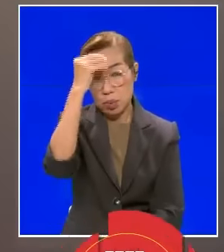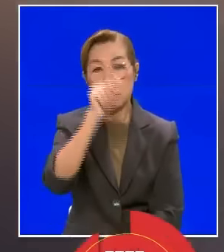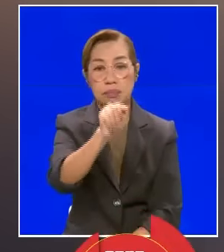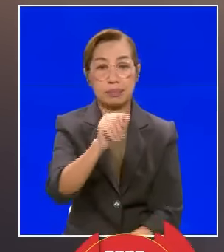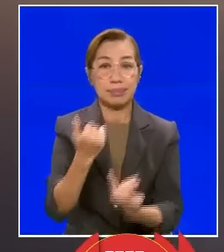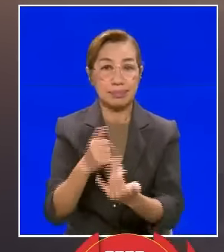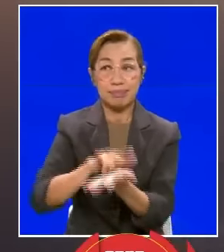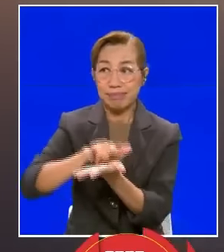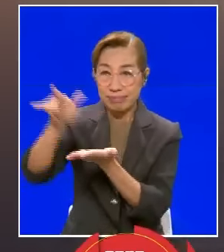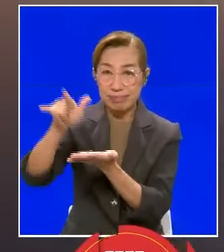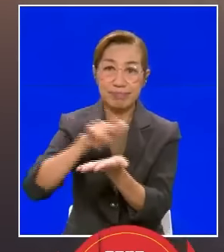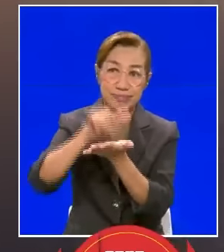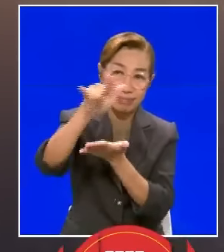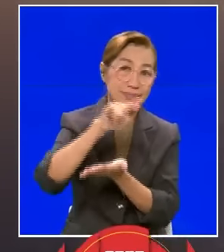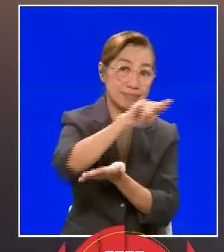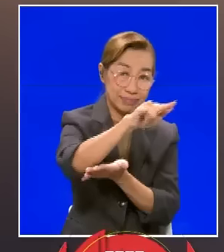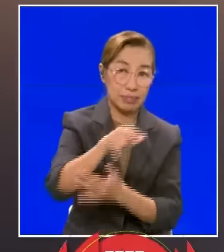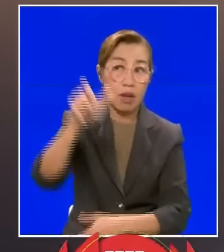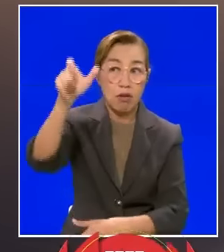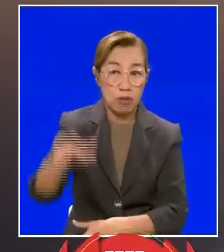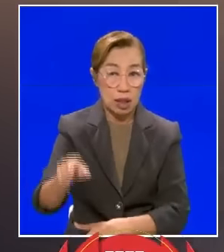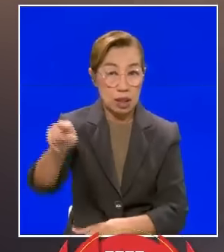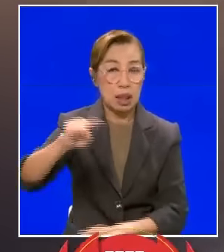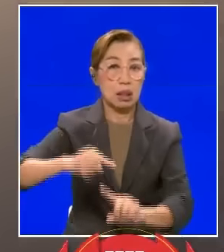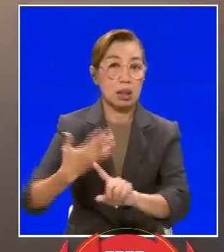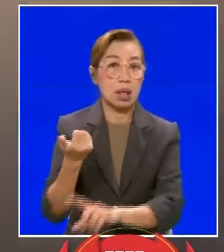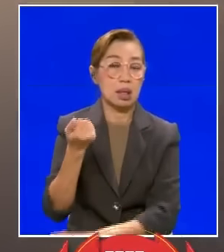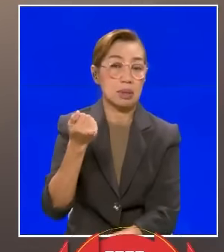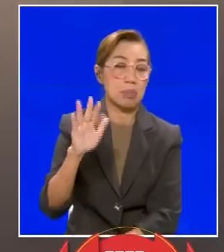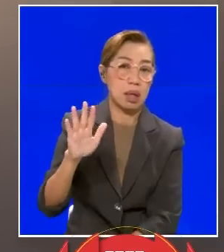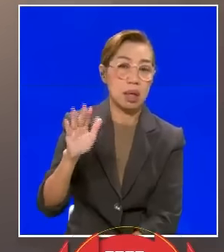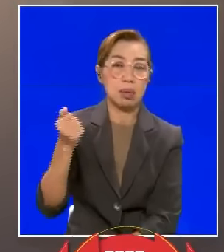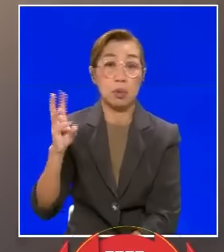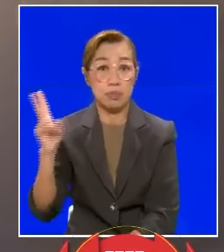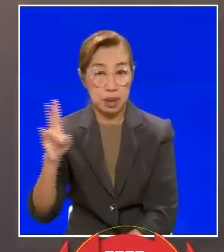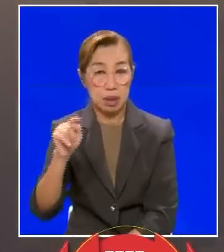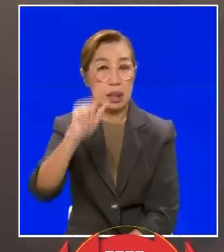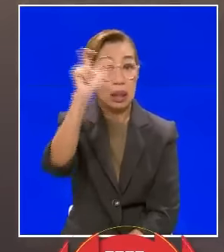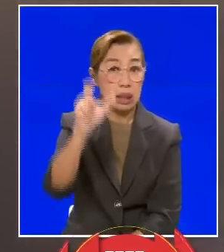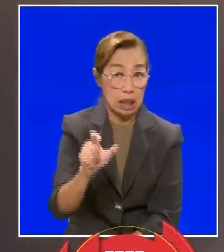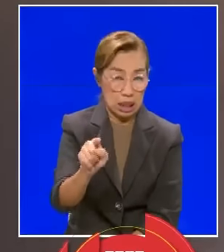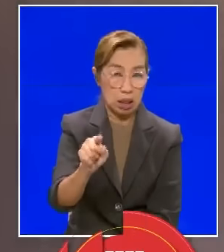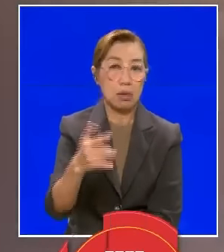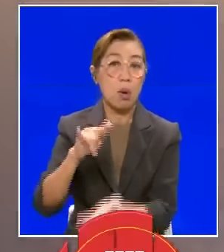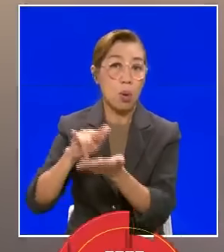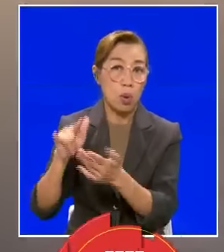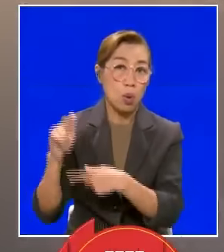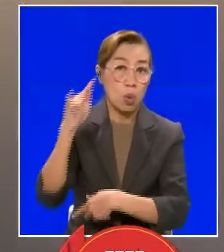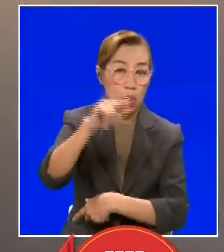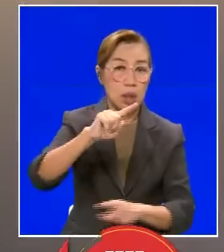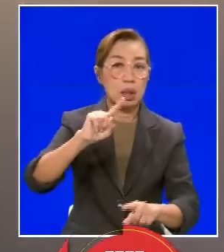เยือน3 ประเทศนะครับจะเป็นฝรั่งเศส15-16 พฤษภาคมอิตาลีนะครับก็จะไปอย่างเป็นทางการคู่ขนานกั